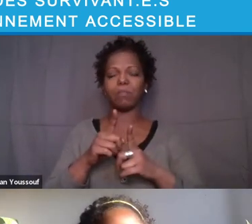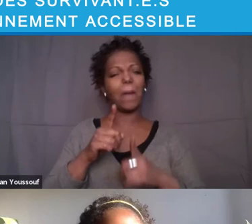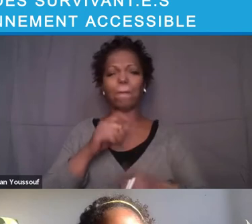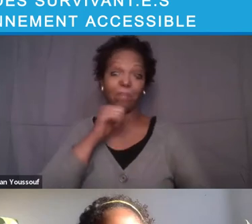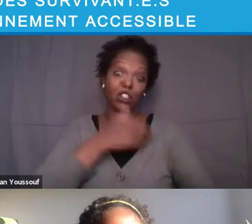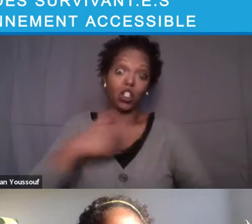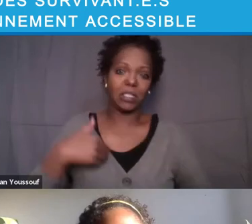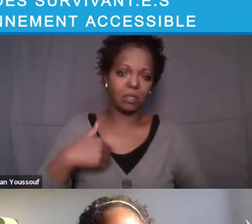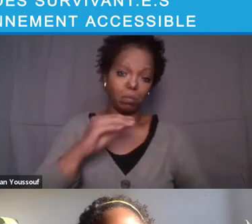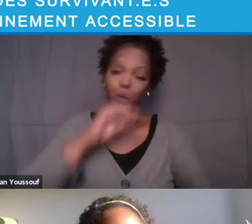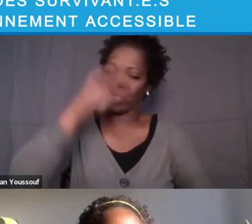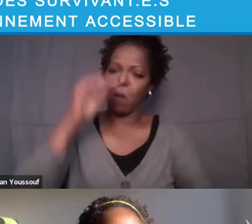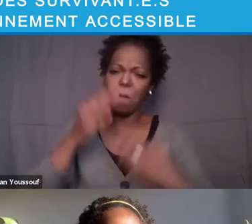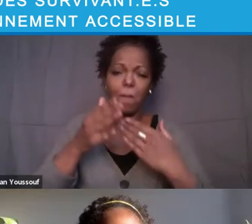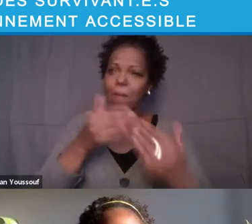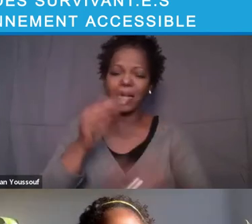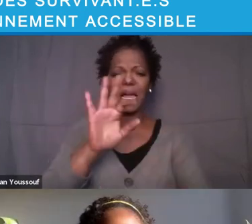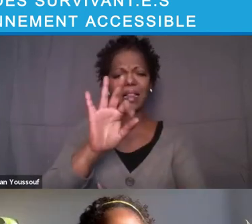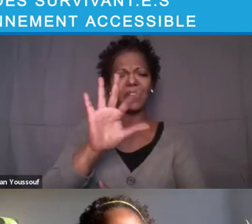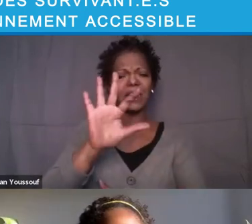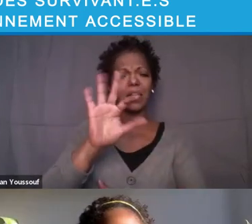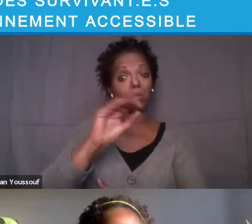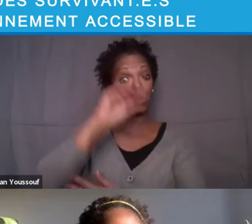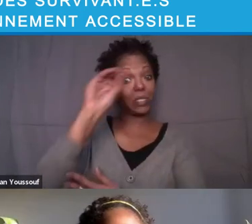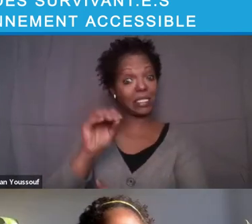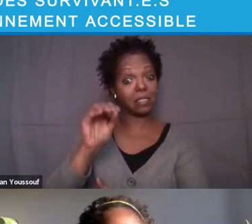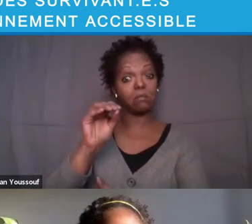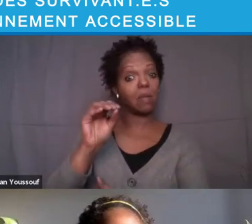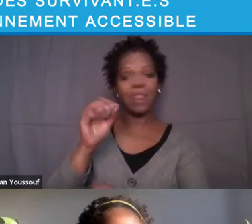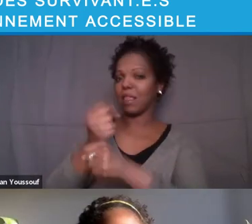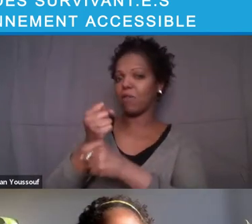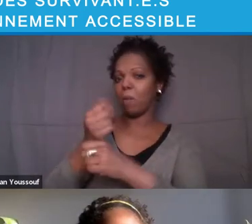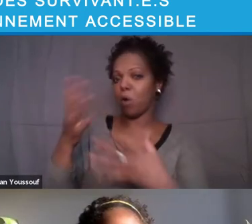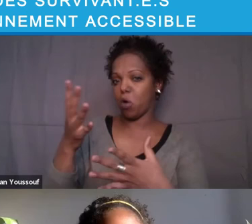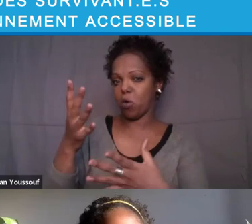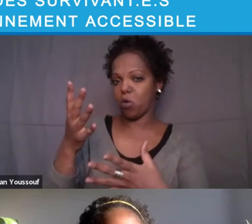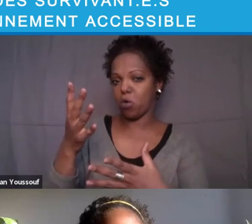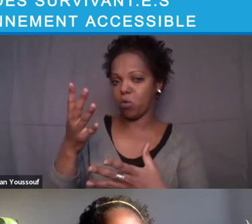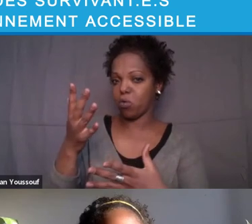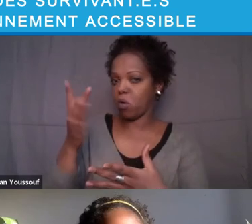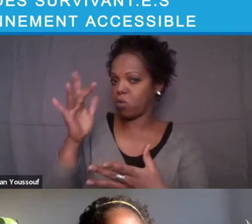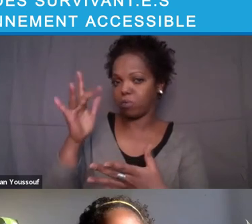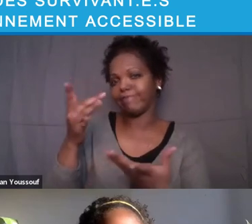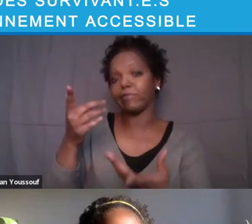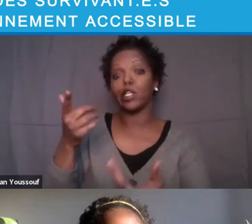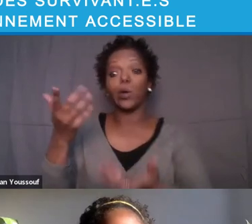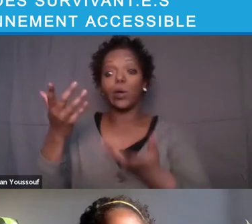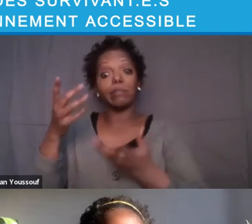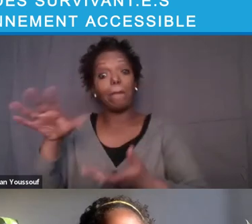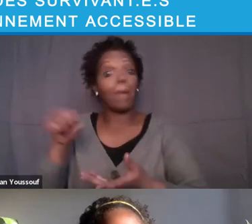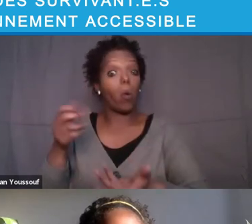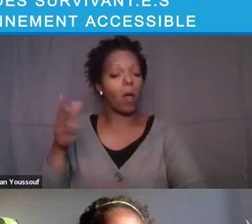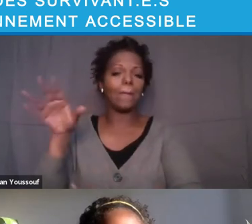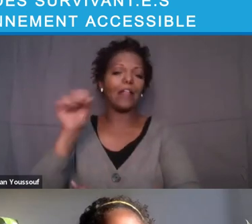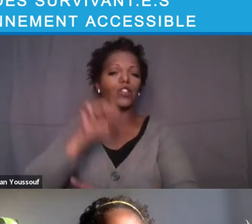pensent qu'ils vont venir ici au Québec et avoir une sécurité. Je dirais que 95 % des femmes